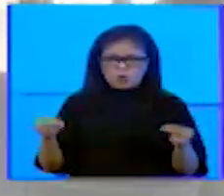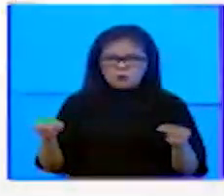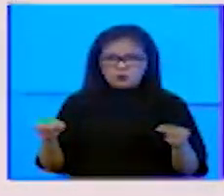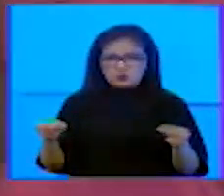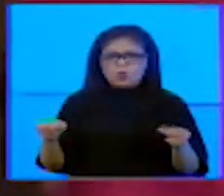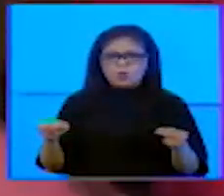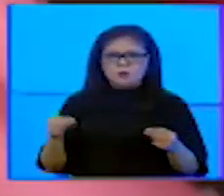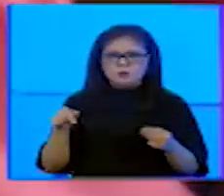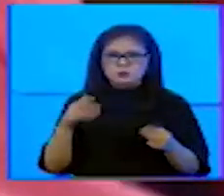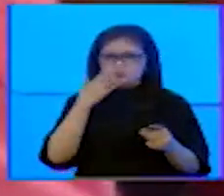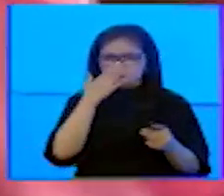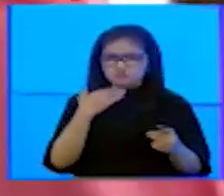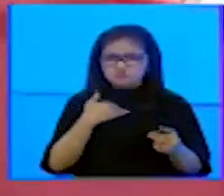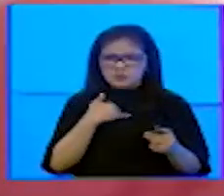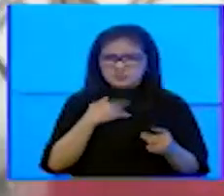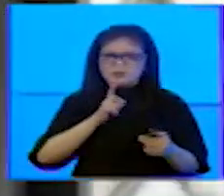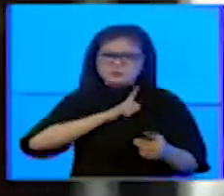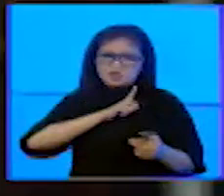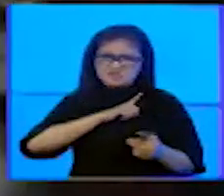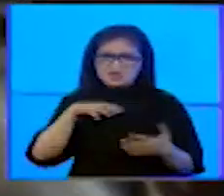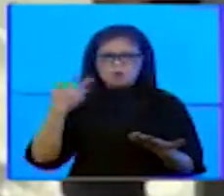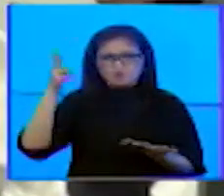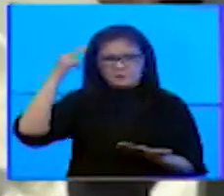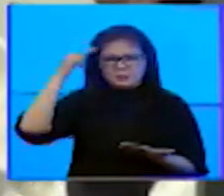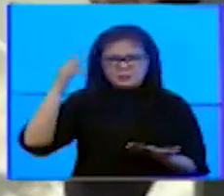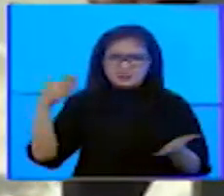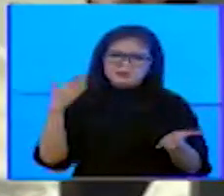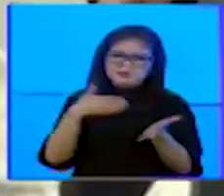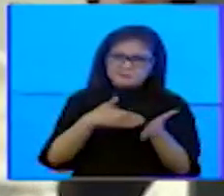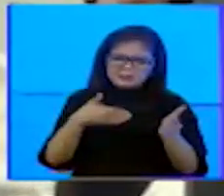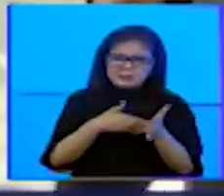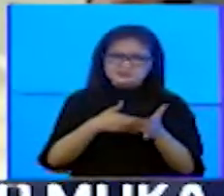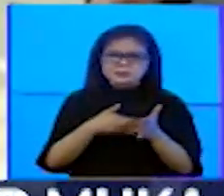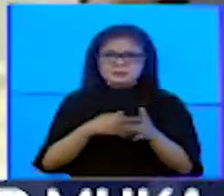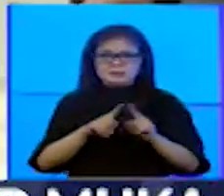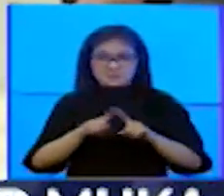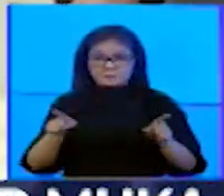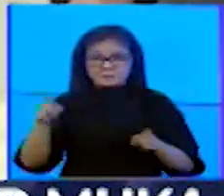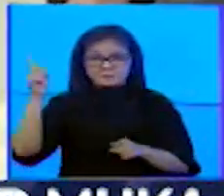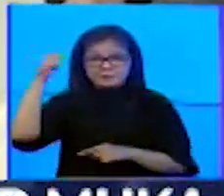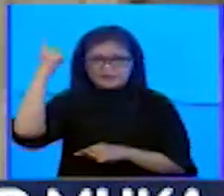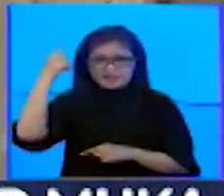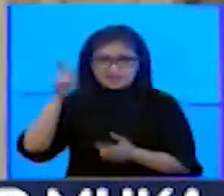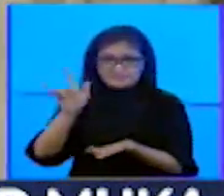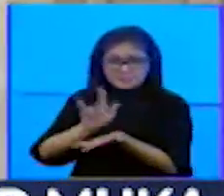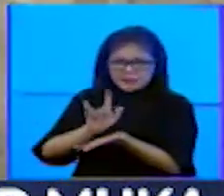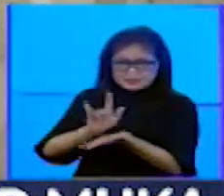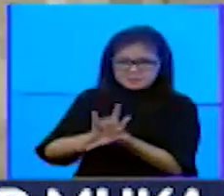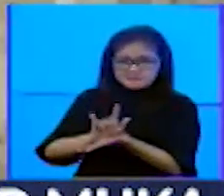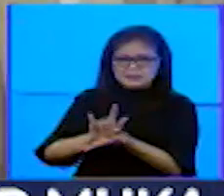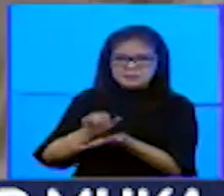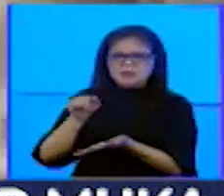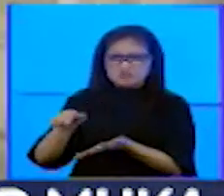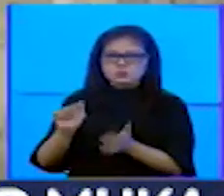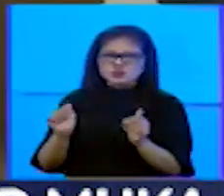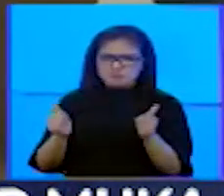sekali berbeda dengan Depok Pemkab Bekasi Jawa Barat justru mengambil langkah untuk tekan